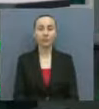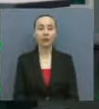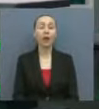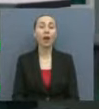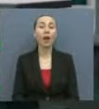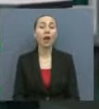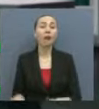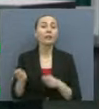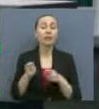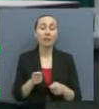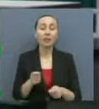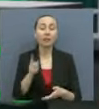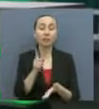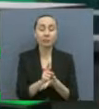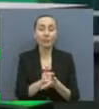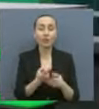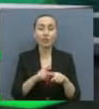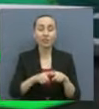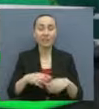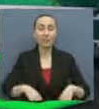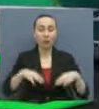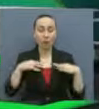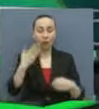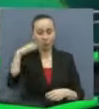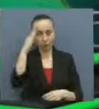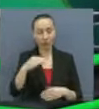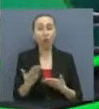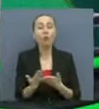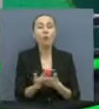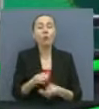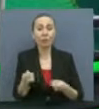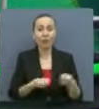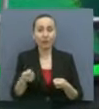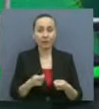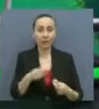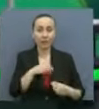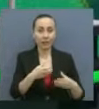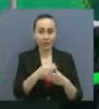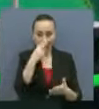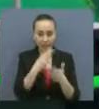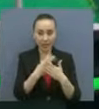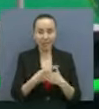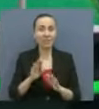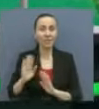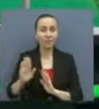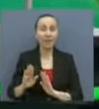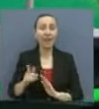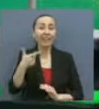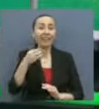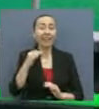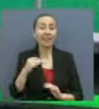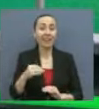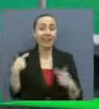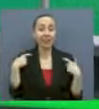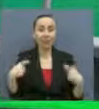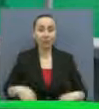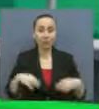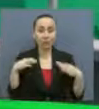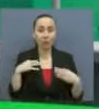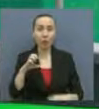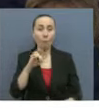Назначен прокурор Акмолинской области. Нового руководителя коллегам представил заместитель генерального прокурора Республики Казахстан Булат